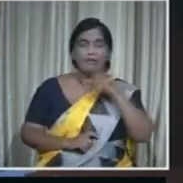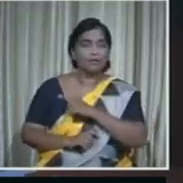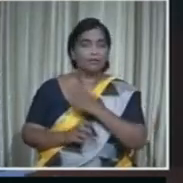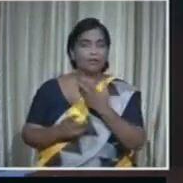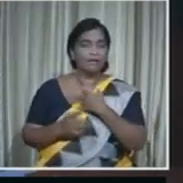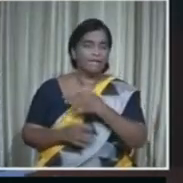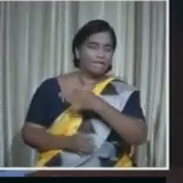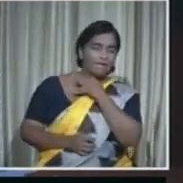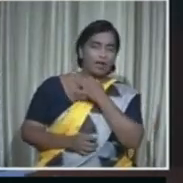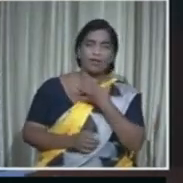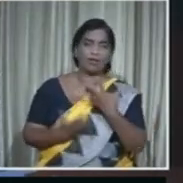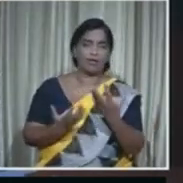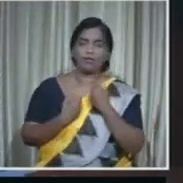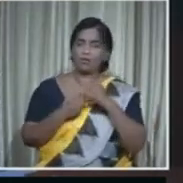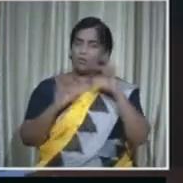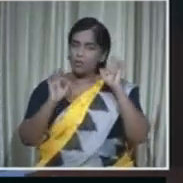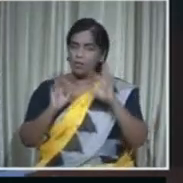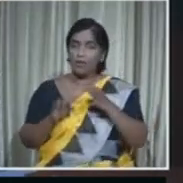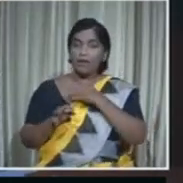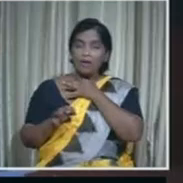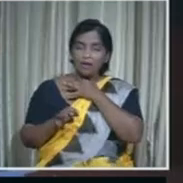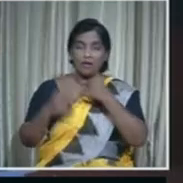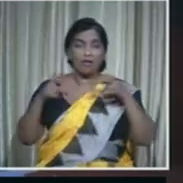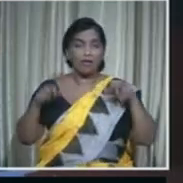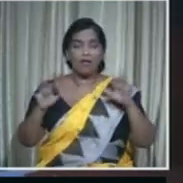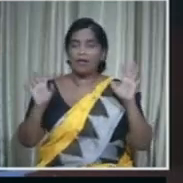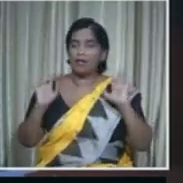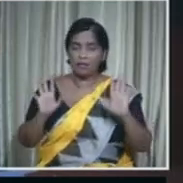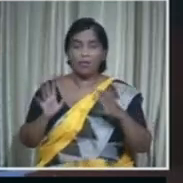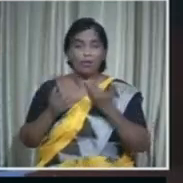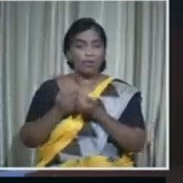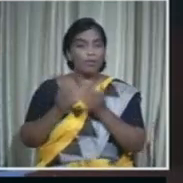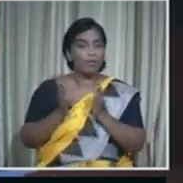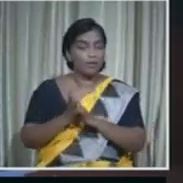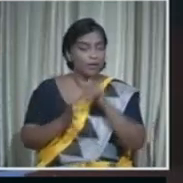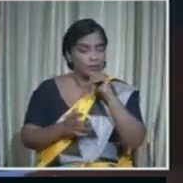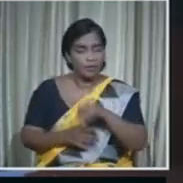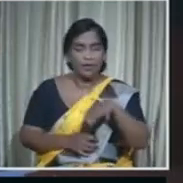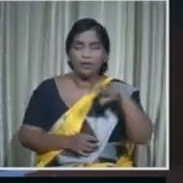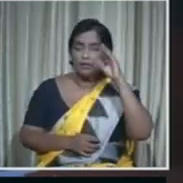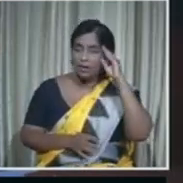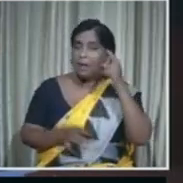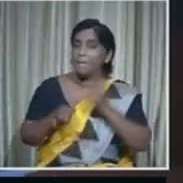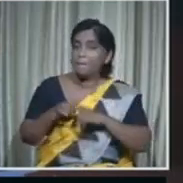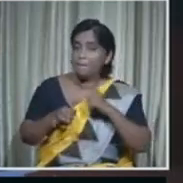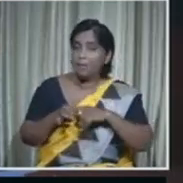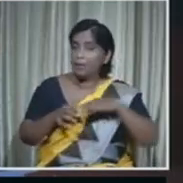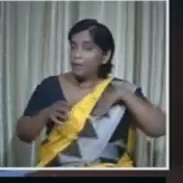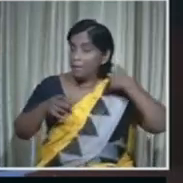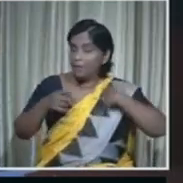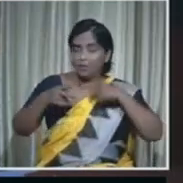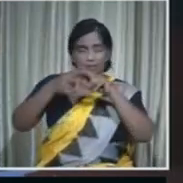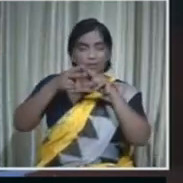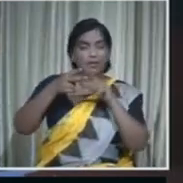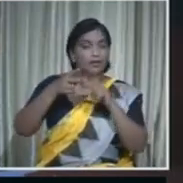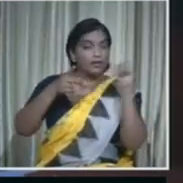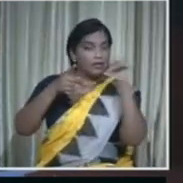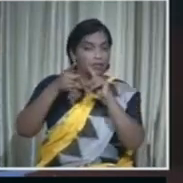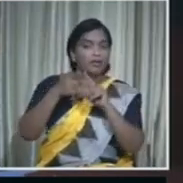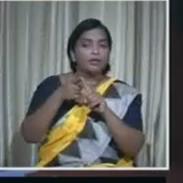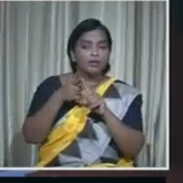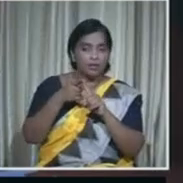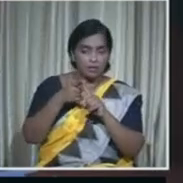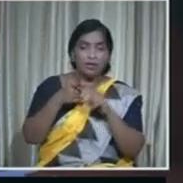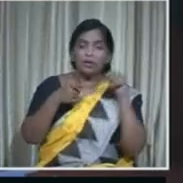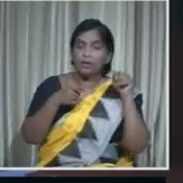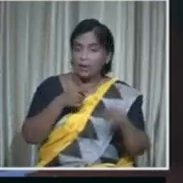විසුලුවකට භාජනය කරන නාටක එපා හරියට තමුන්නාන්සලා තේරුම් ගන්න මේ ප්‍රශ්නේ කේන්ද්‍ර දෙක පළමු කේන්ද්‍රය තමයි